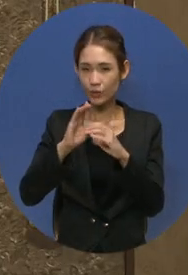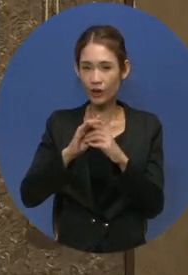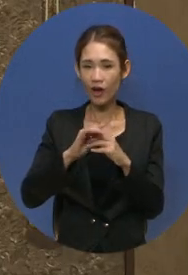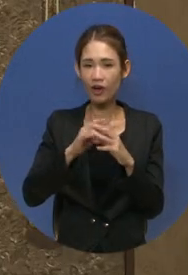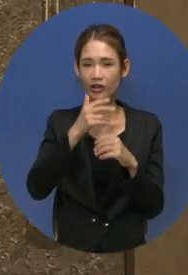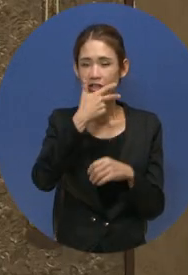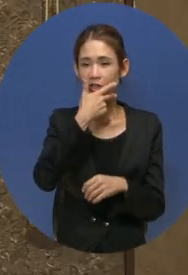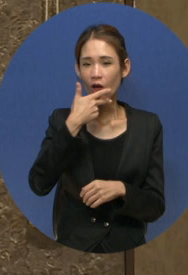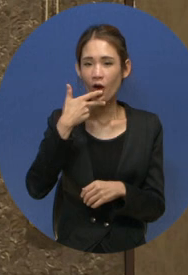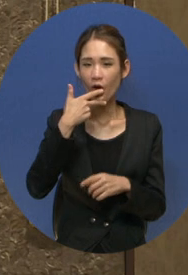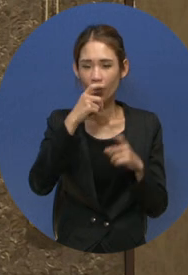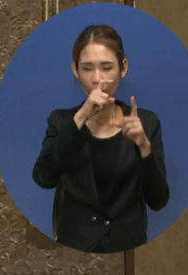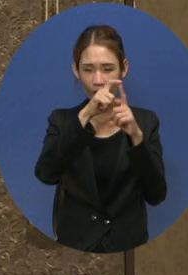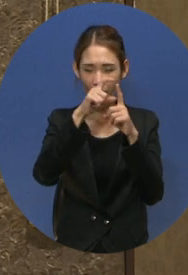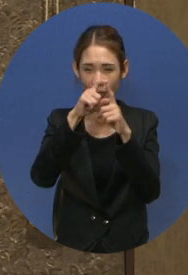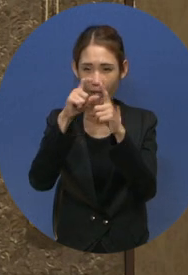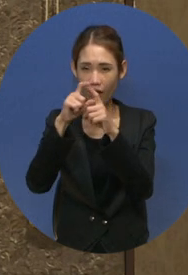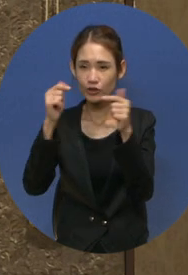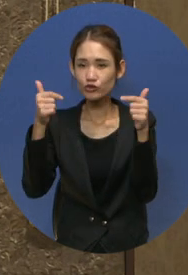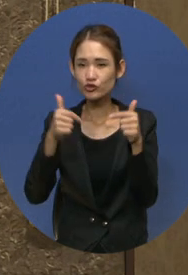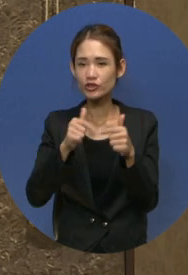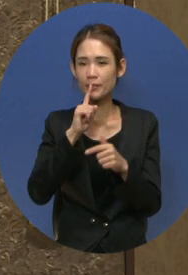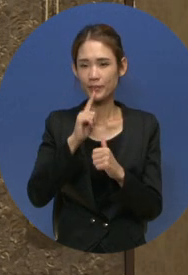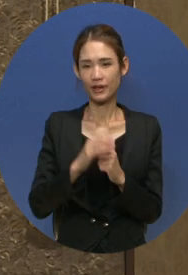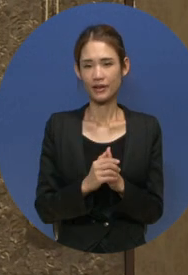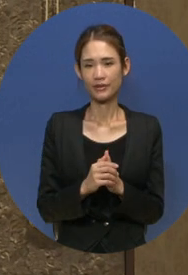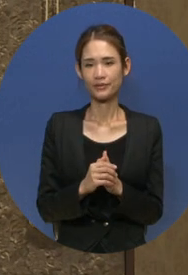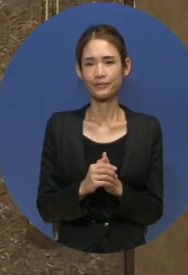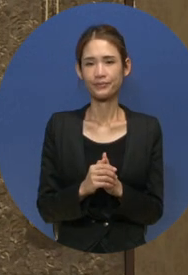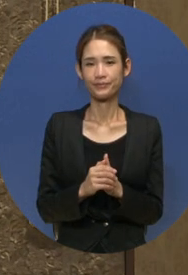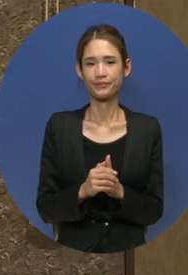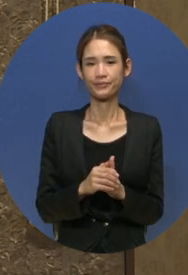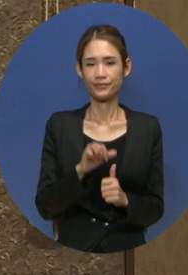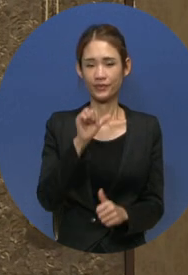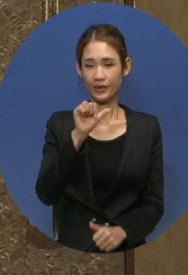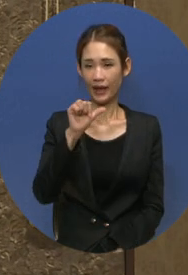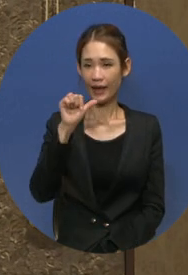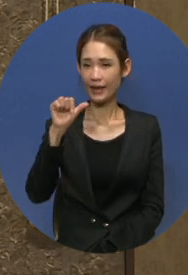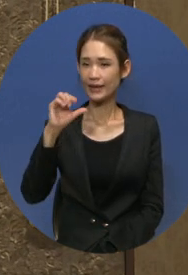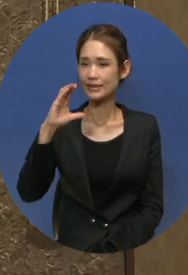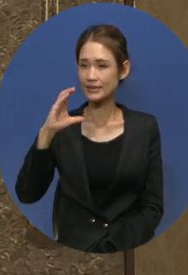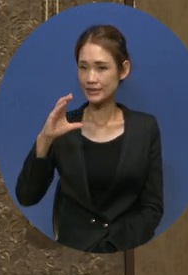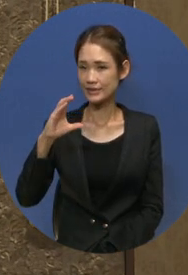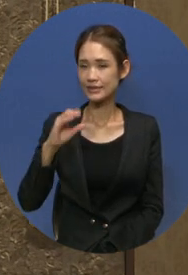첫 글자를 딴 이 축약어예요. 네. 네. AAC. 네. 네.